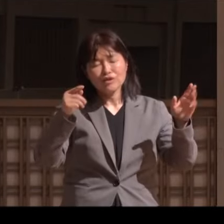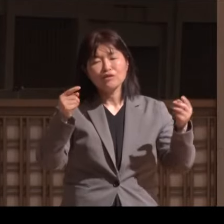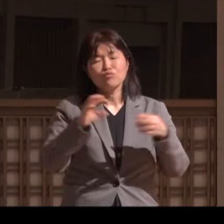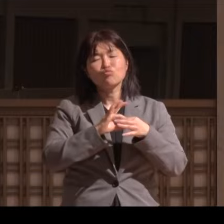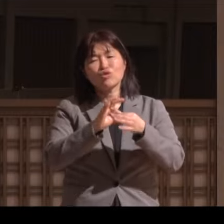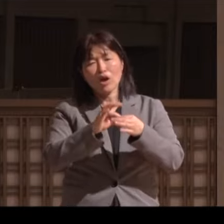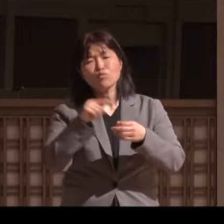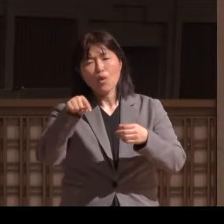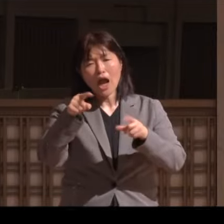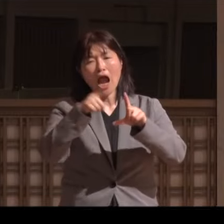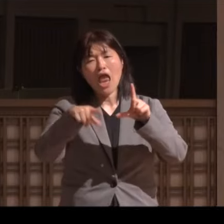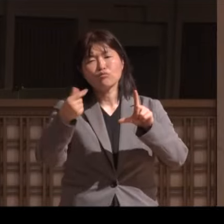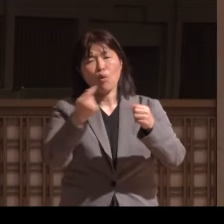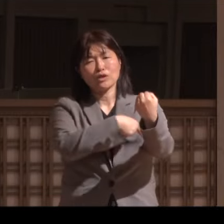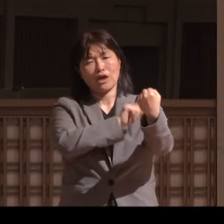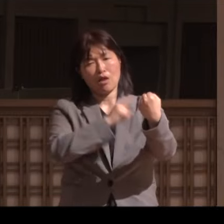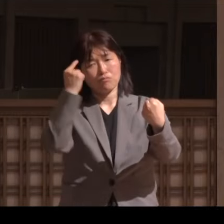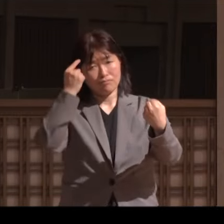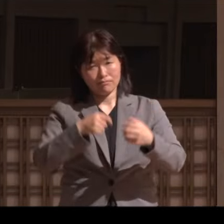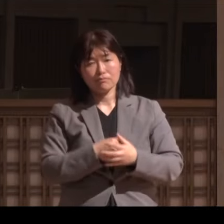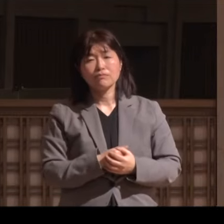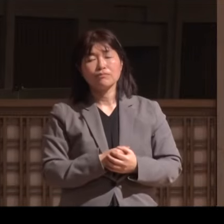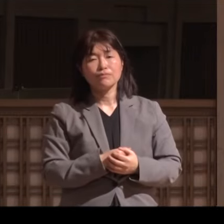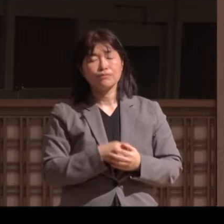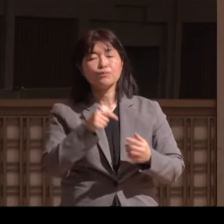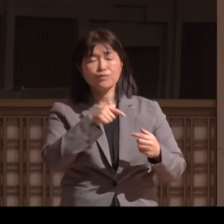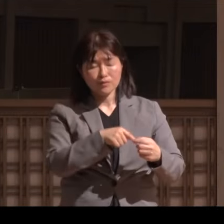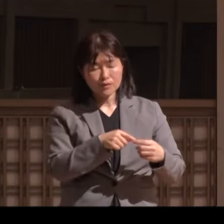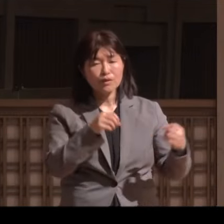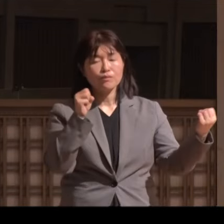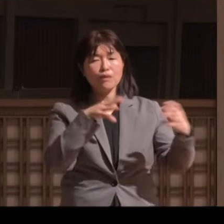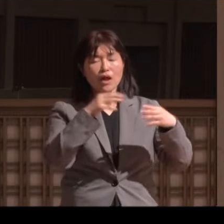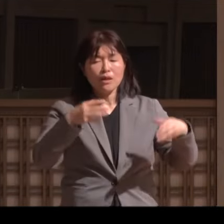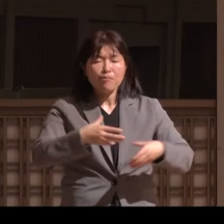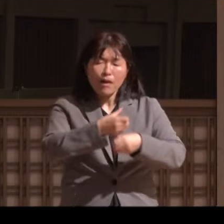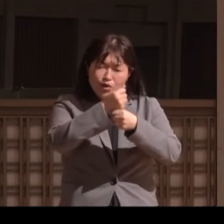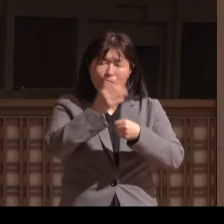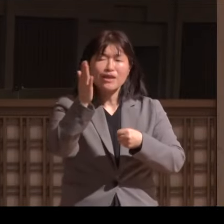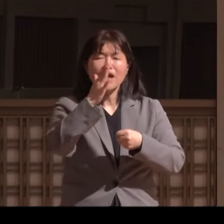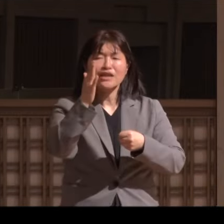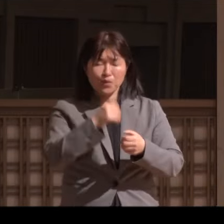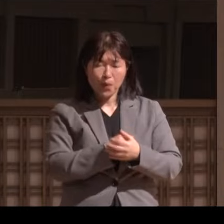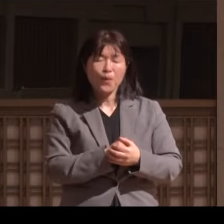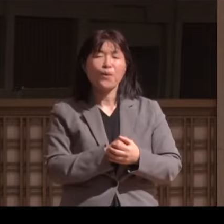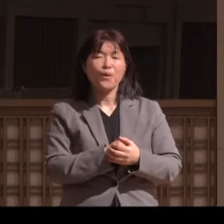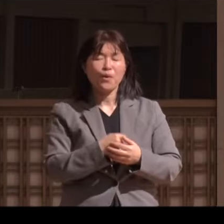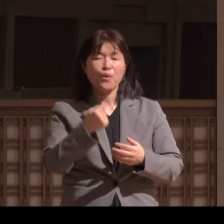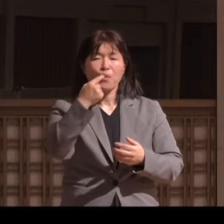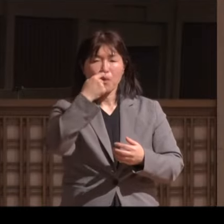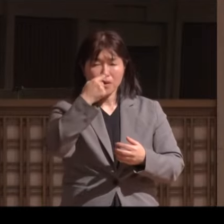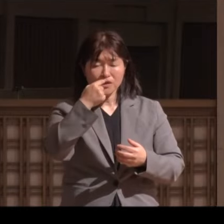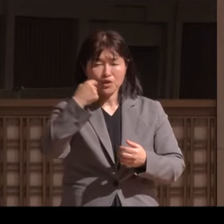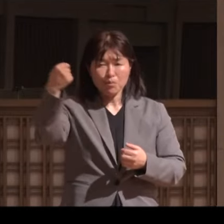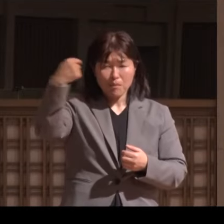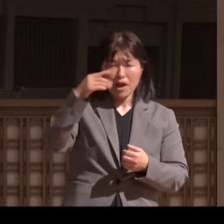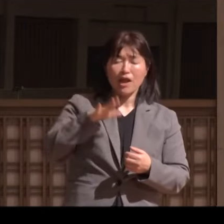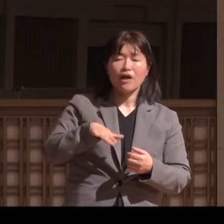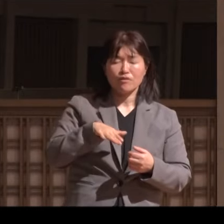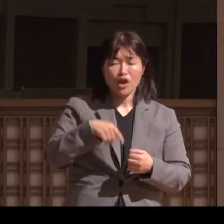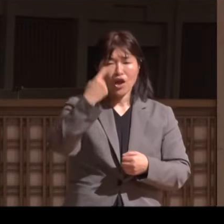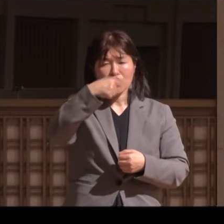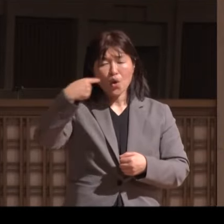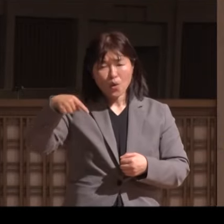たはいそれからですねあのちょっとパネルディスカッションのまとめじゃないんですが私えオーダーがありましてあの